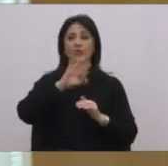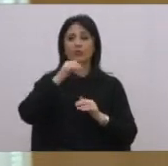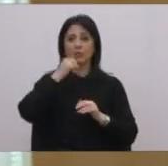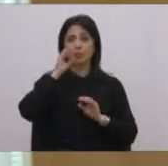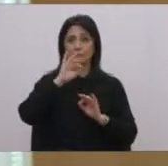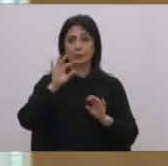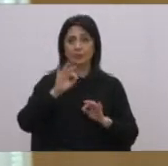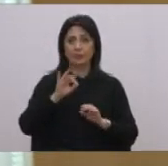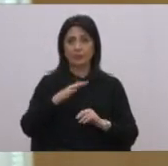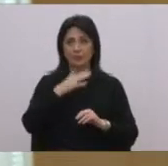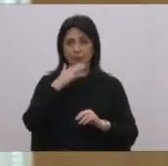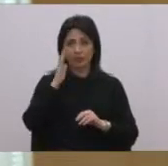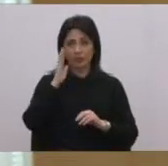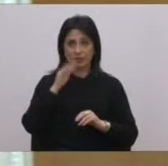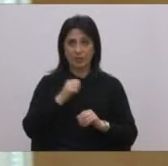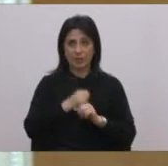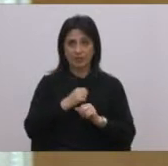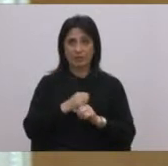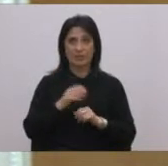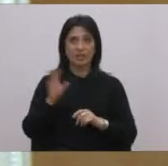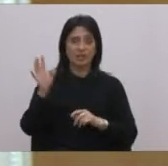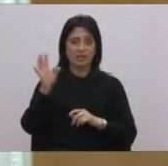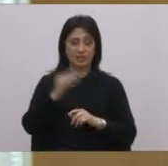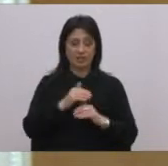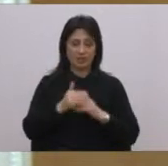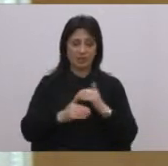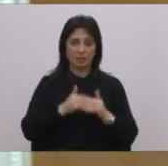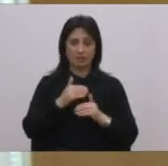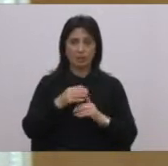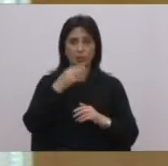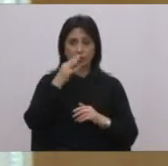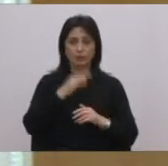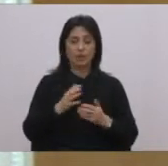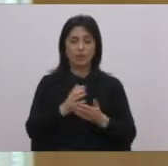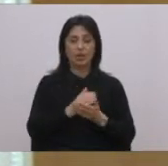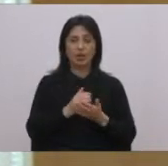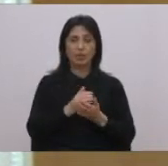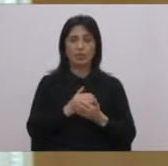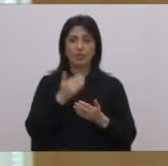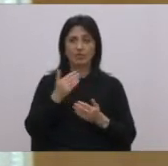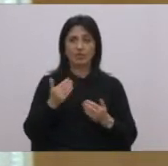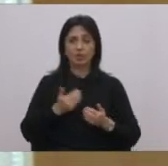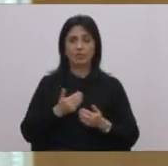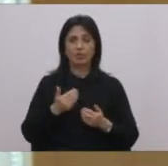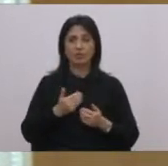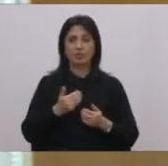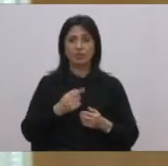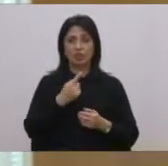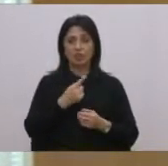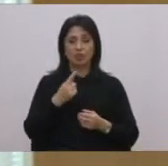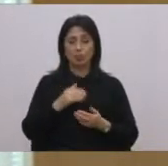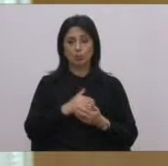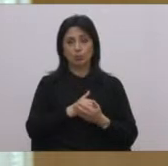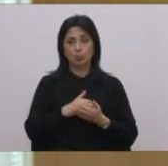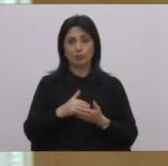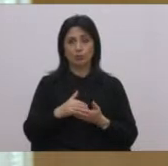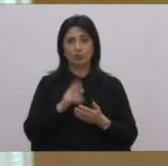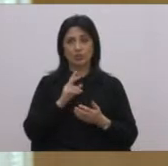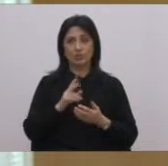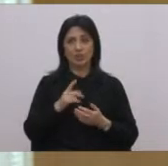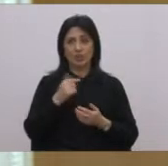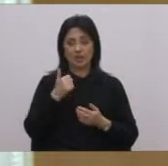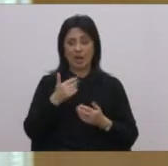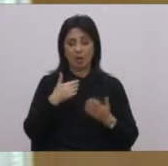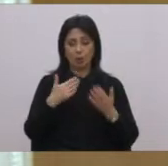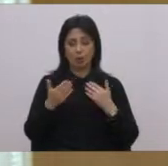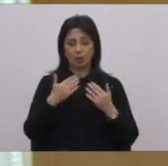ვუხდი. ბევრი იქნება გასაკეთებელი და ყველაფერს წარმატებული იმდენი გამოსილება დაგროვდა თქვენ ცხოვრებაში თითოეულ დონეზე. ისეთი კარგი